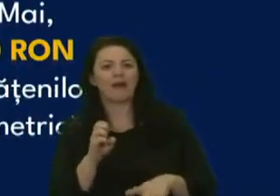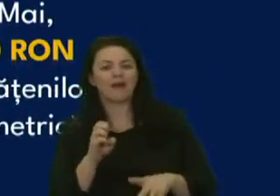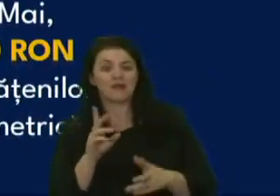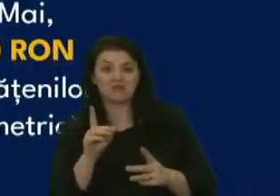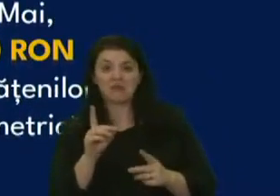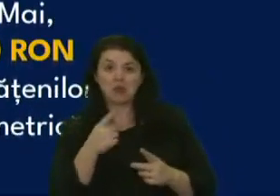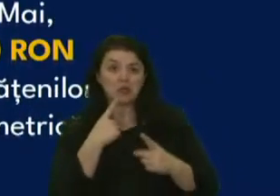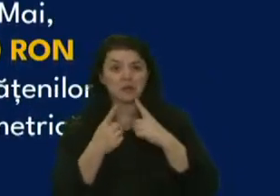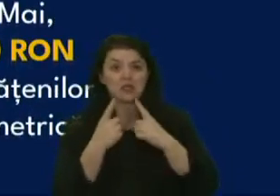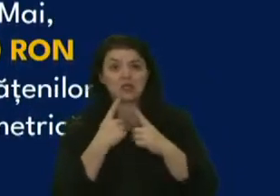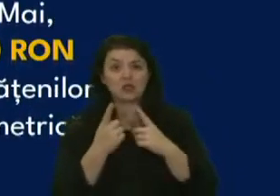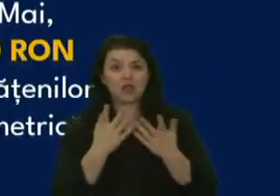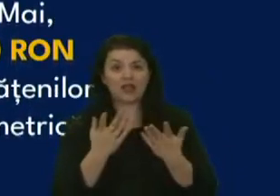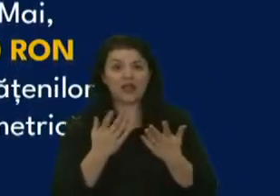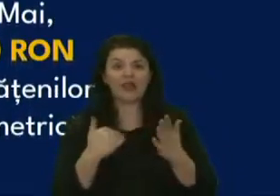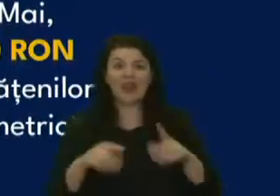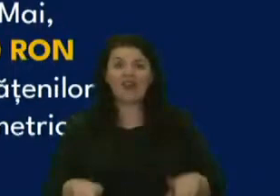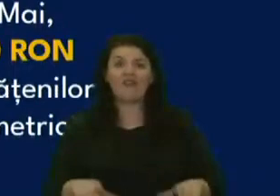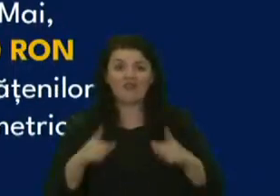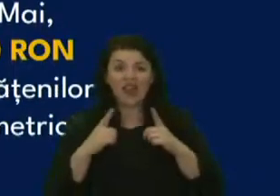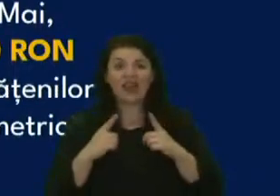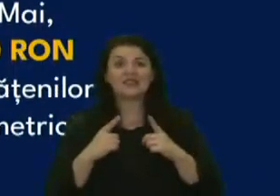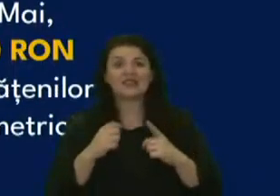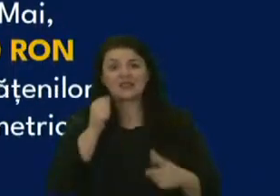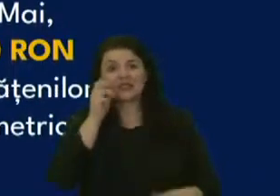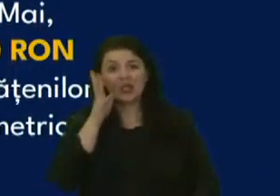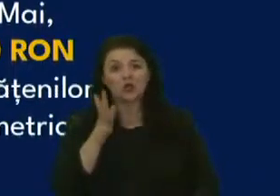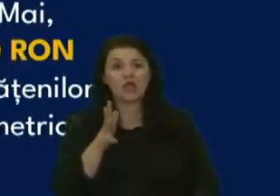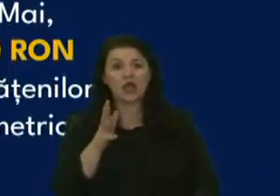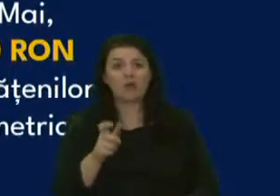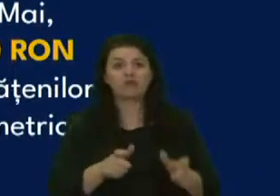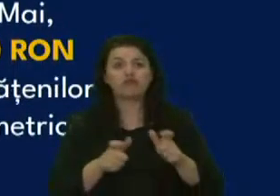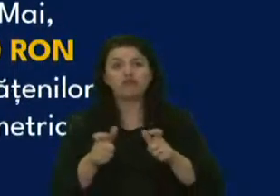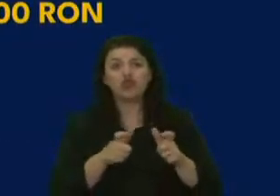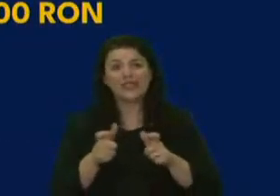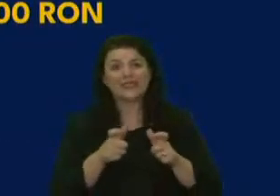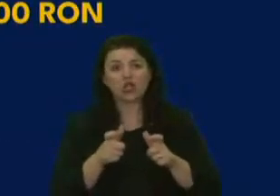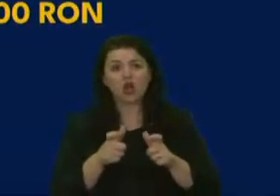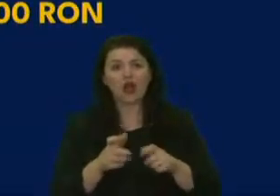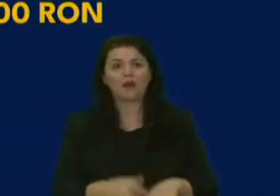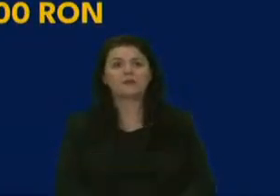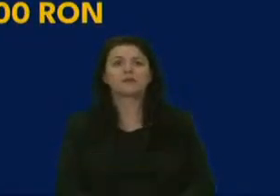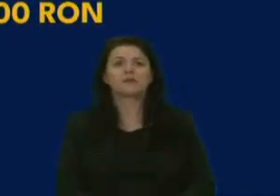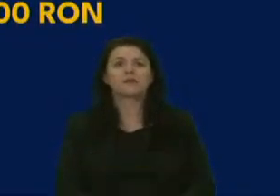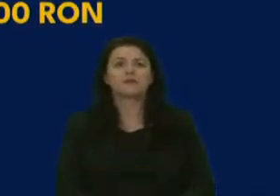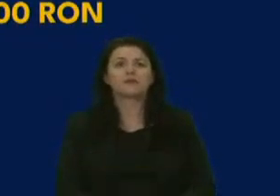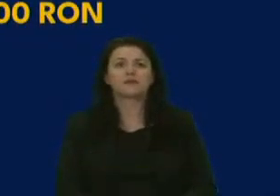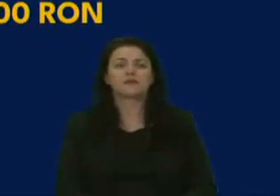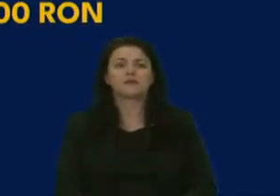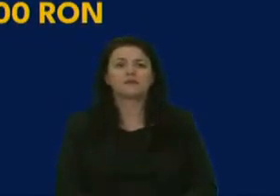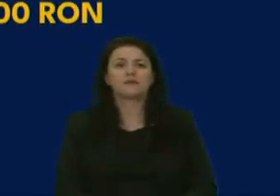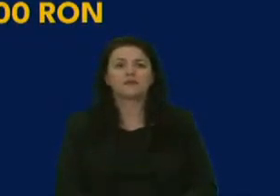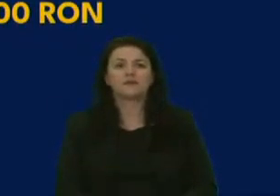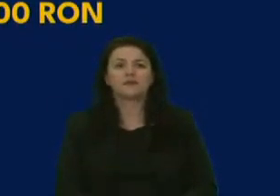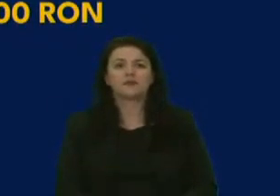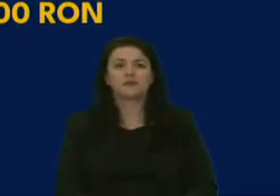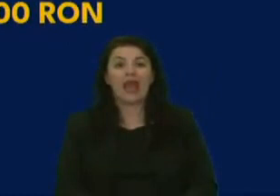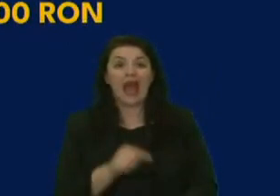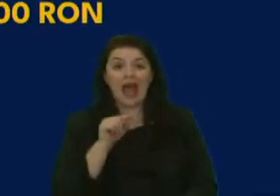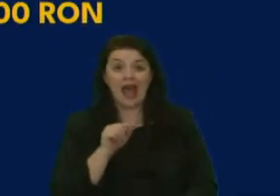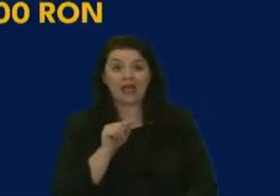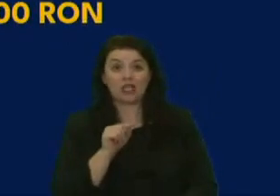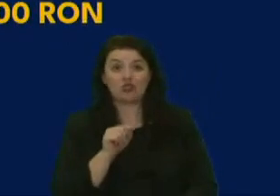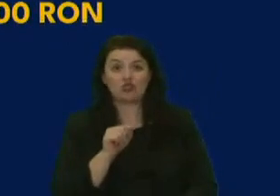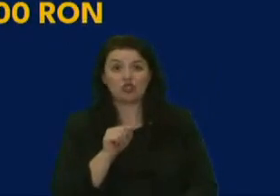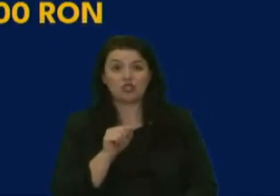discuta și cu ei dar avem nevoie și de viața de zi cu zi s o putem gestiona în în consecință așa aici Mai